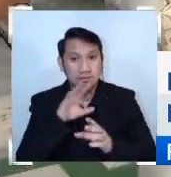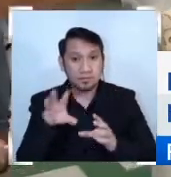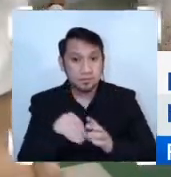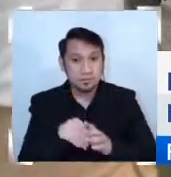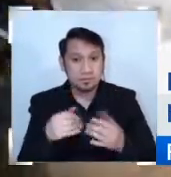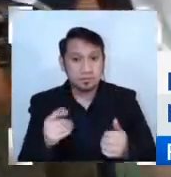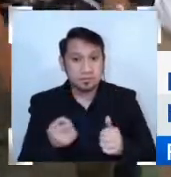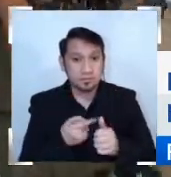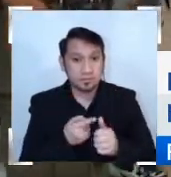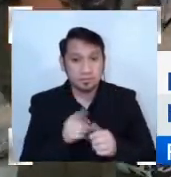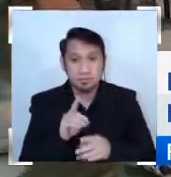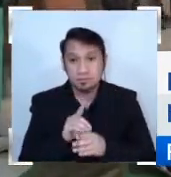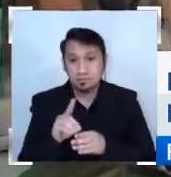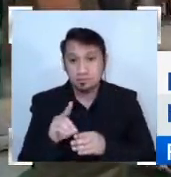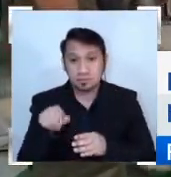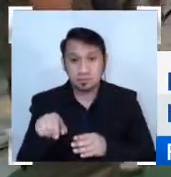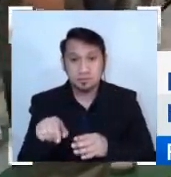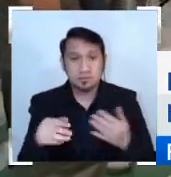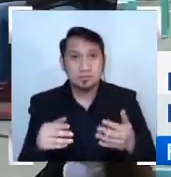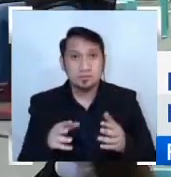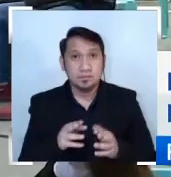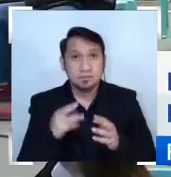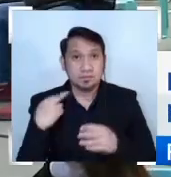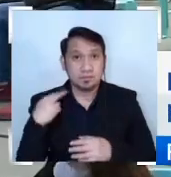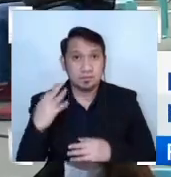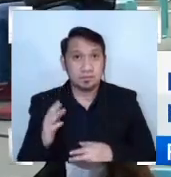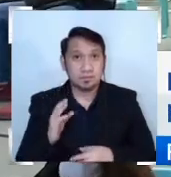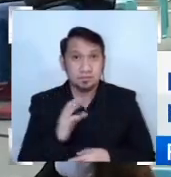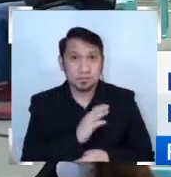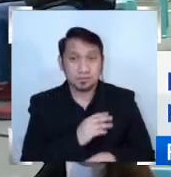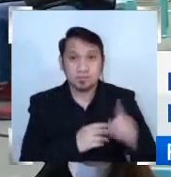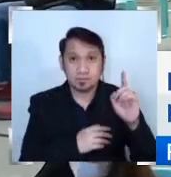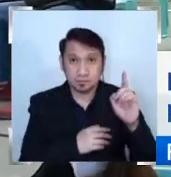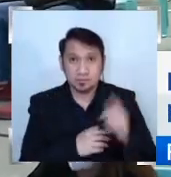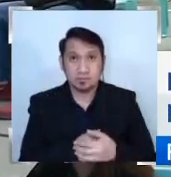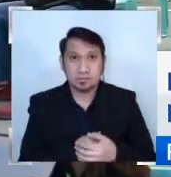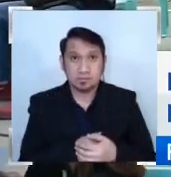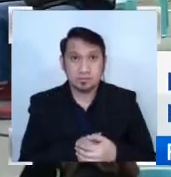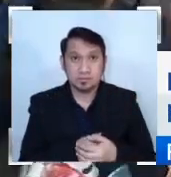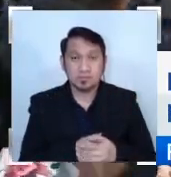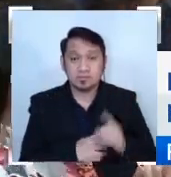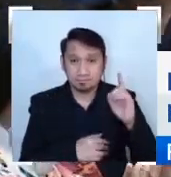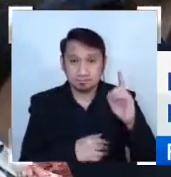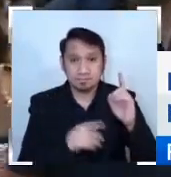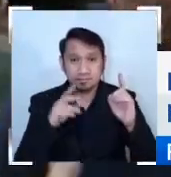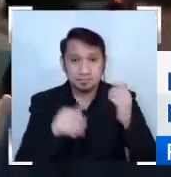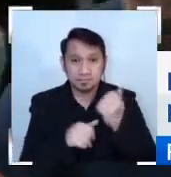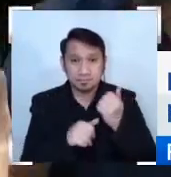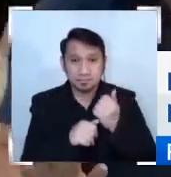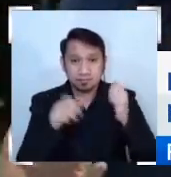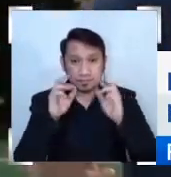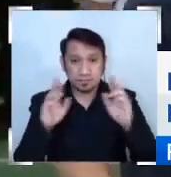District Representative na si Eric Olivares. Nanalo naman na vice mayor si Joan Villafuerte. Wagi naman